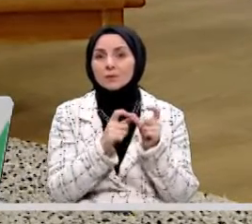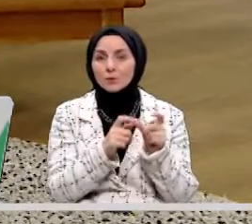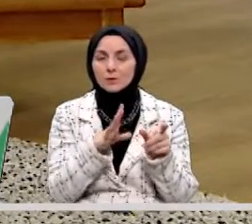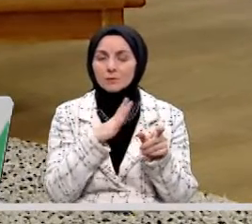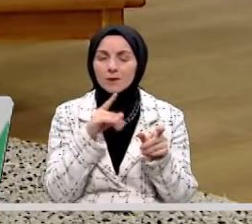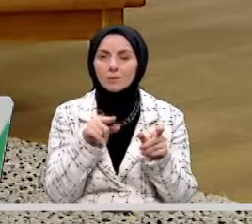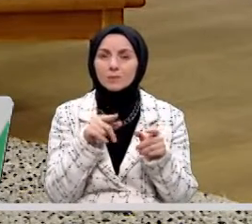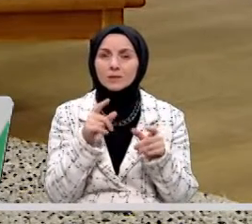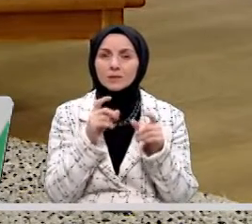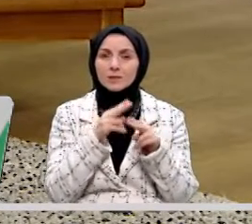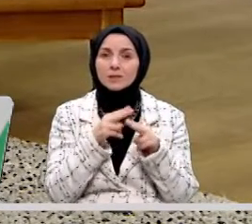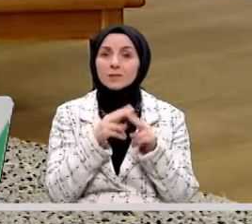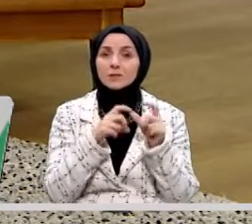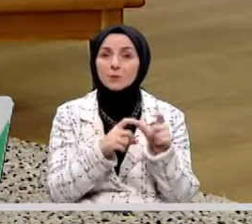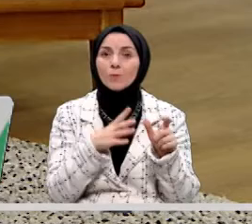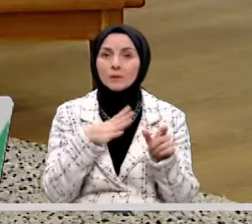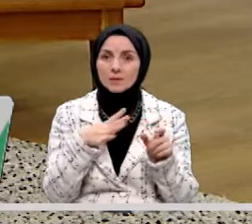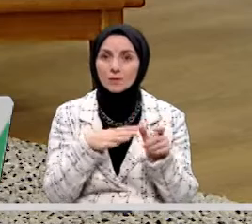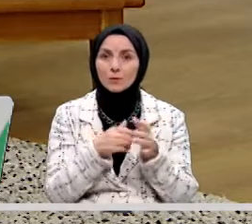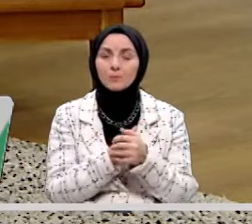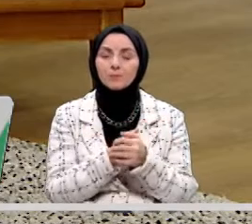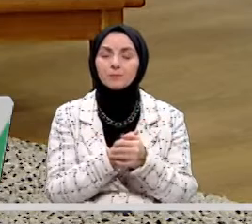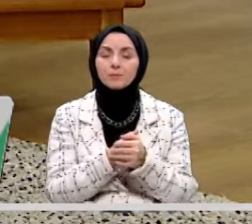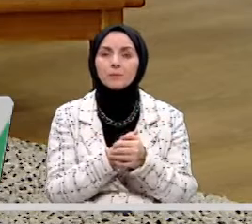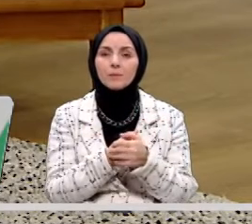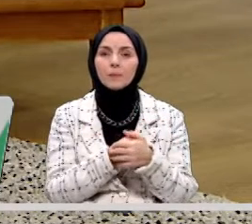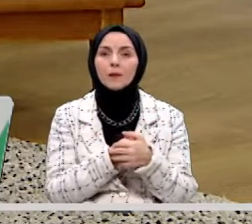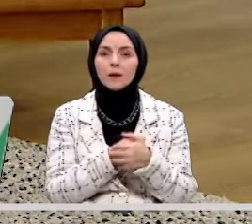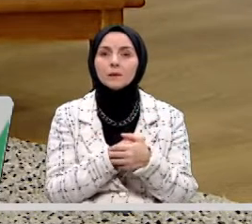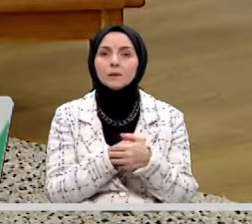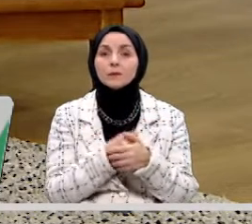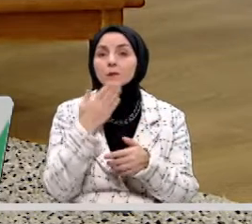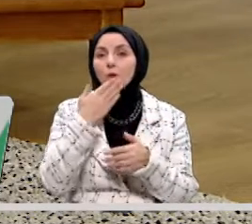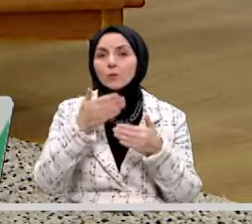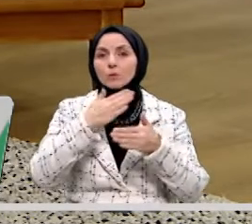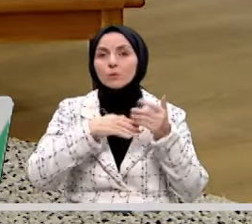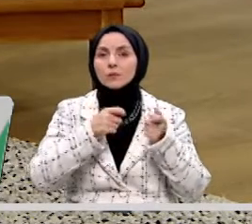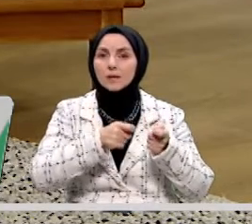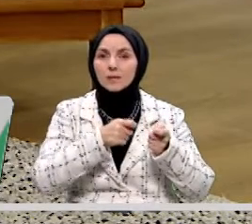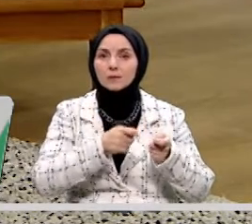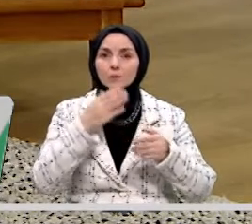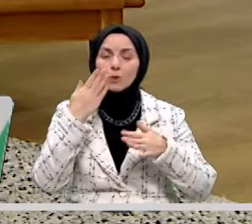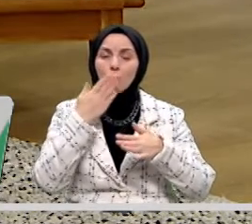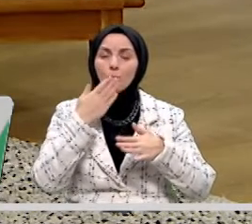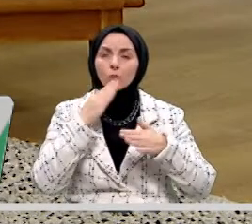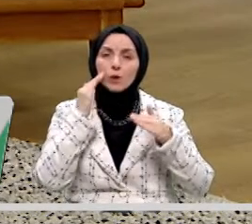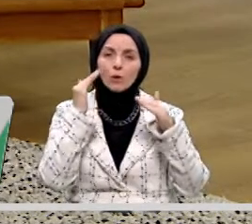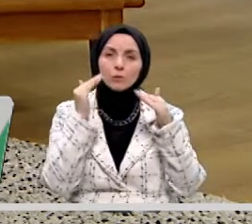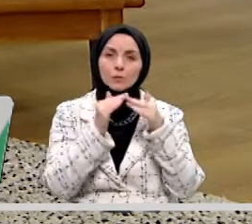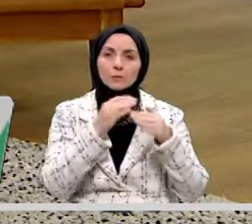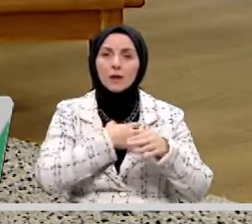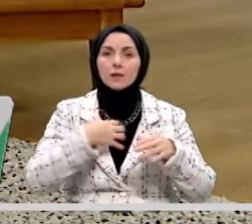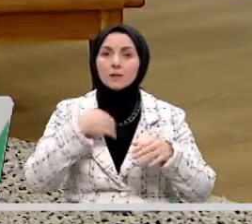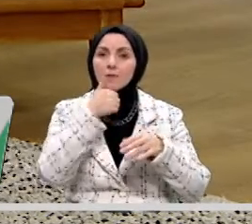yetiştirmeye çalışacağım hızlıca sorayım biraz böyle hızlı cevaplar rica edeyim Ee okul öncesi eğitimin okula uyumda ebeveyn tutumlarını etkisi hakkında